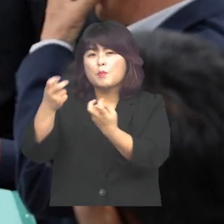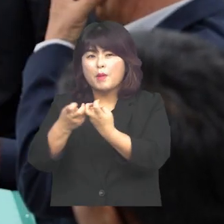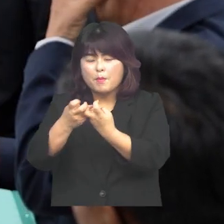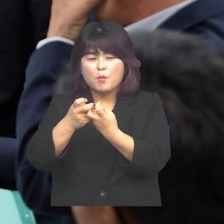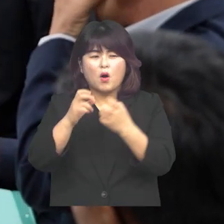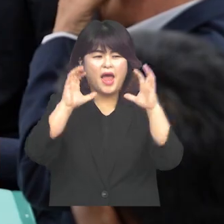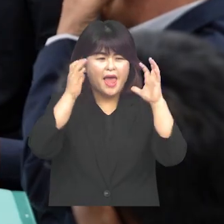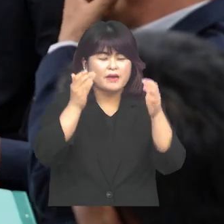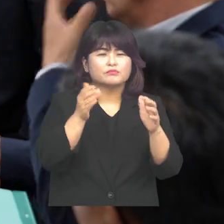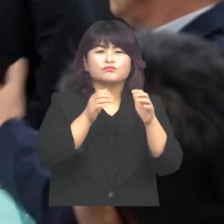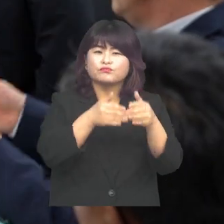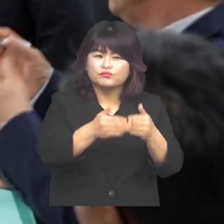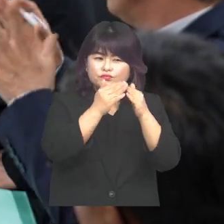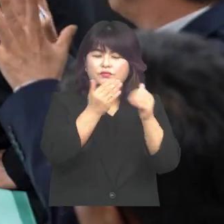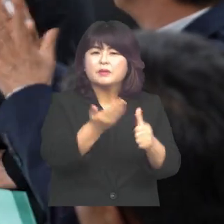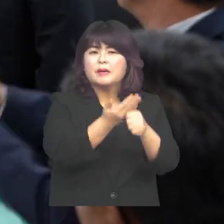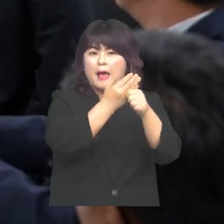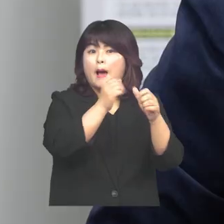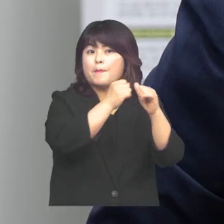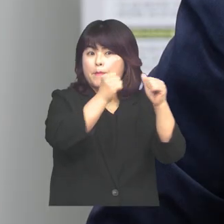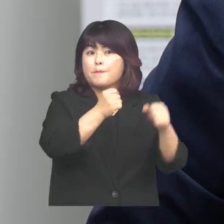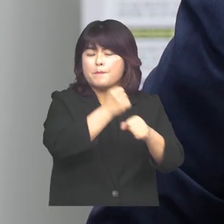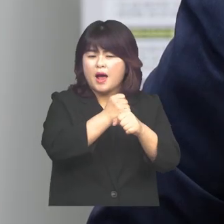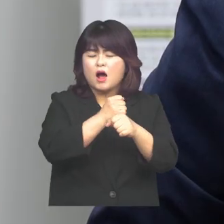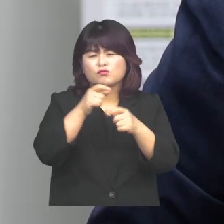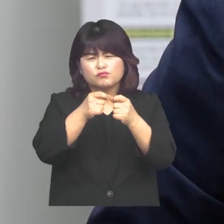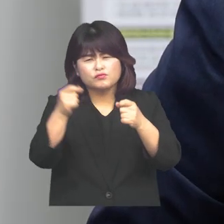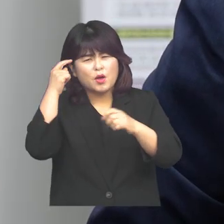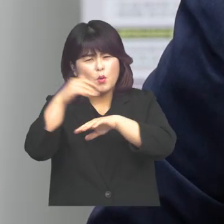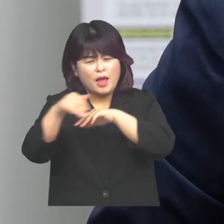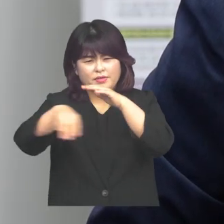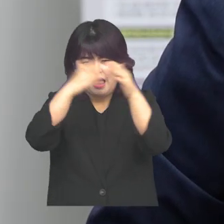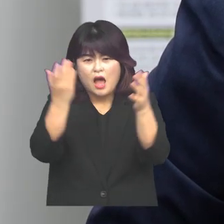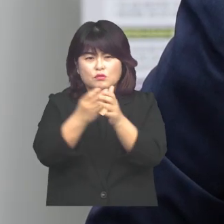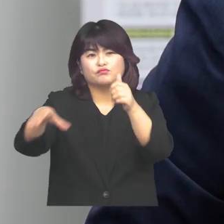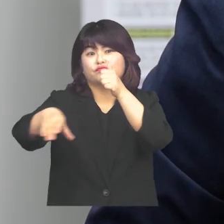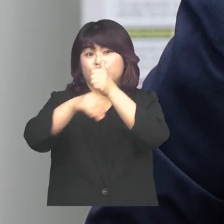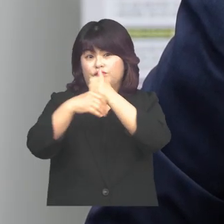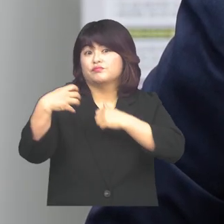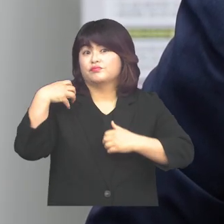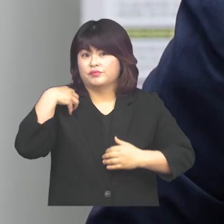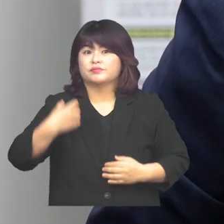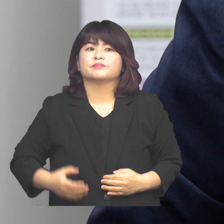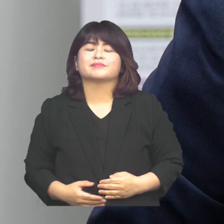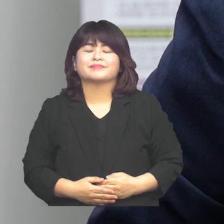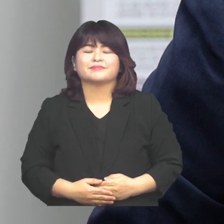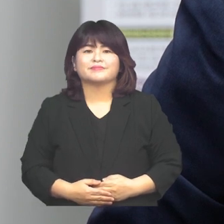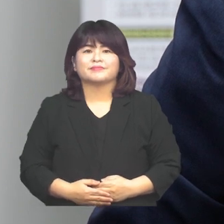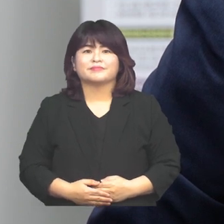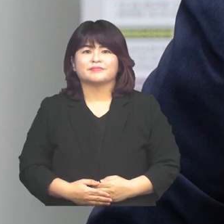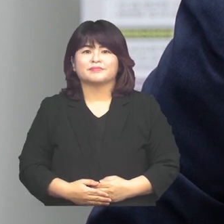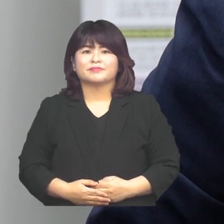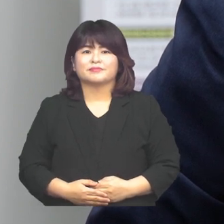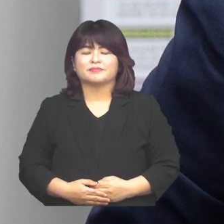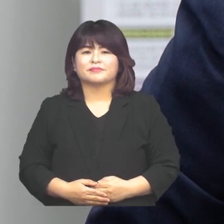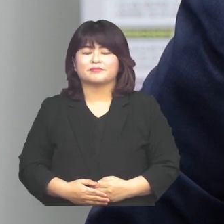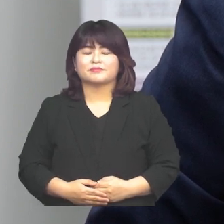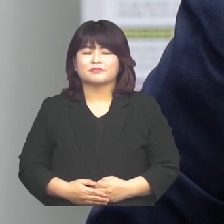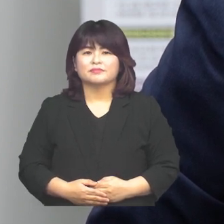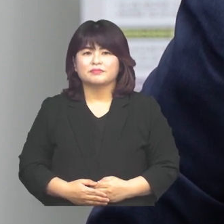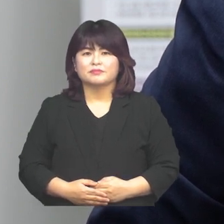방향, 유소년 육성 시스템 구축, 장기적인 전력 강화 계획 수립 등 팀 운영 전반을 총괄합니다.